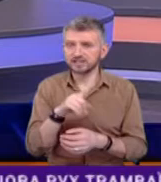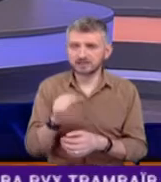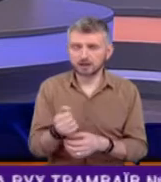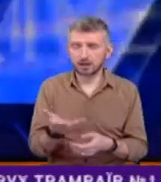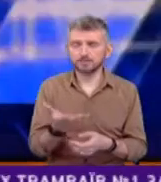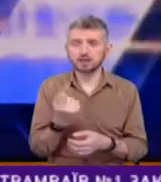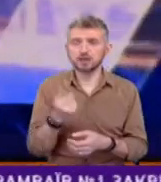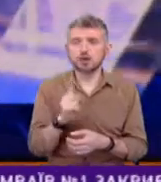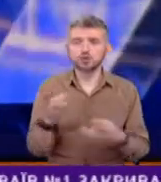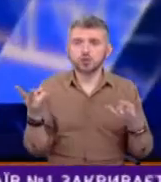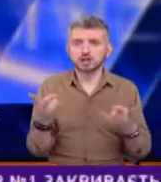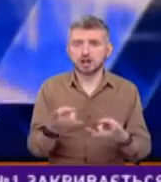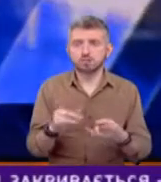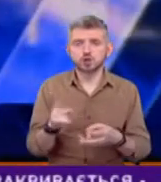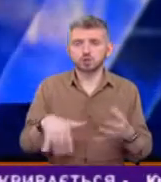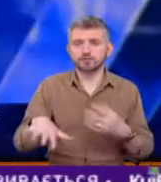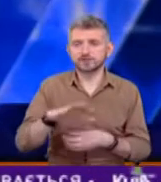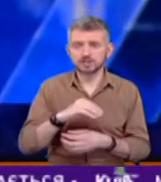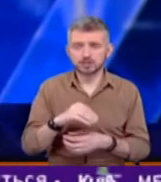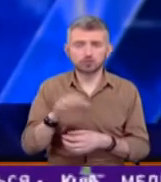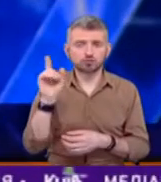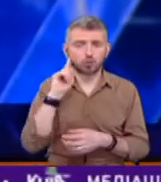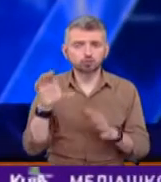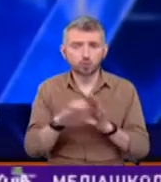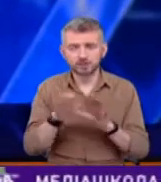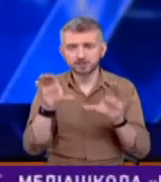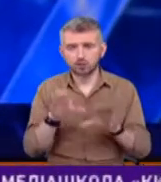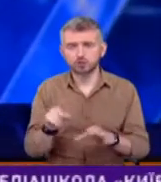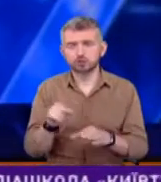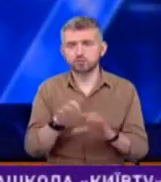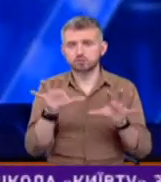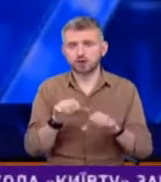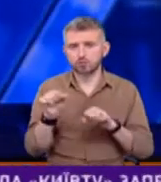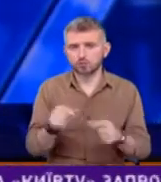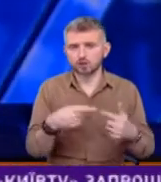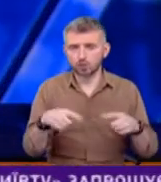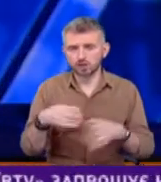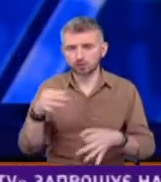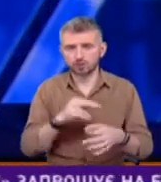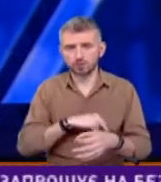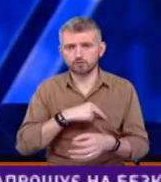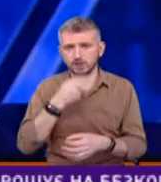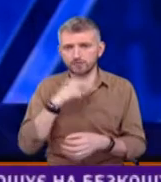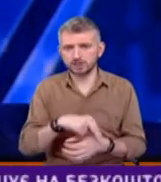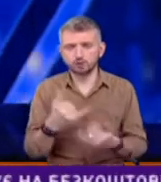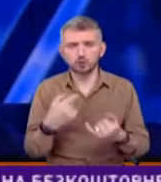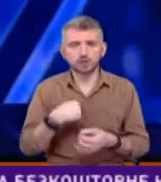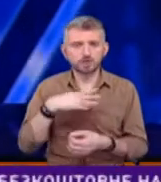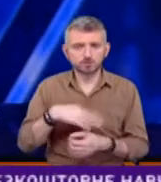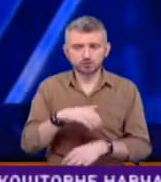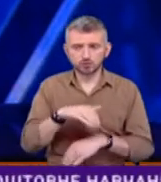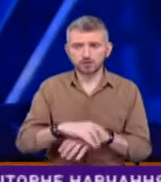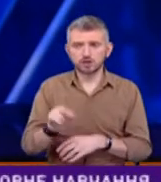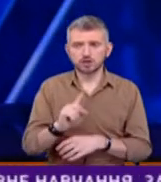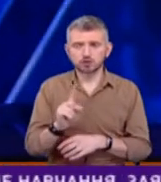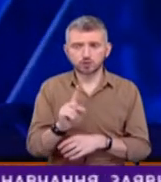за. Єдине, що треба, щоб всі дослуховувалися закону, і щоб правоохоронні органи і суди працювали ефективно. На сьогодні я вимушений констатувати,